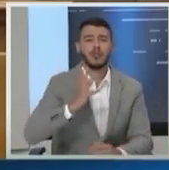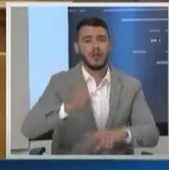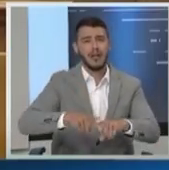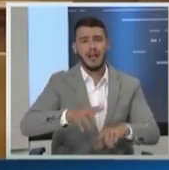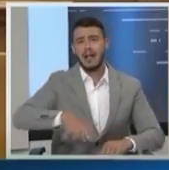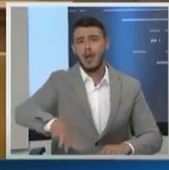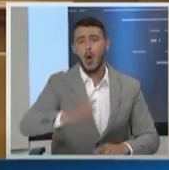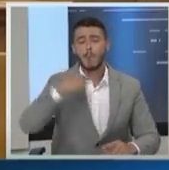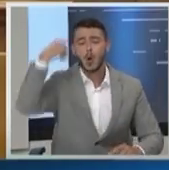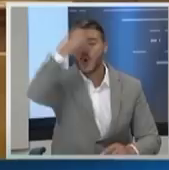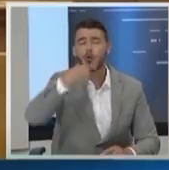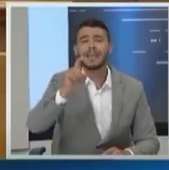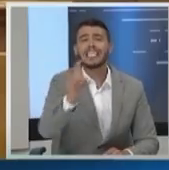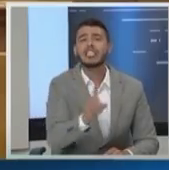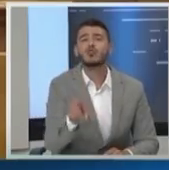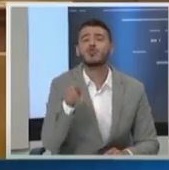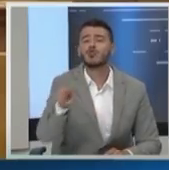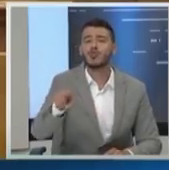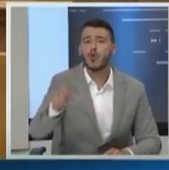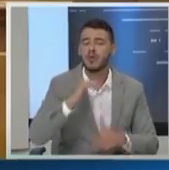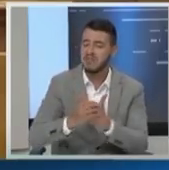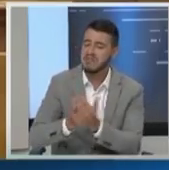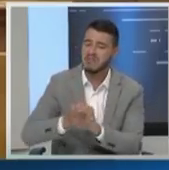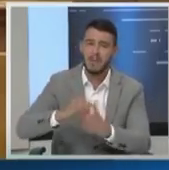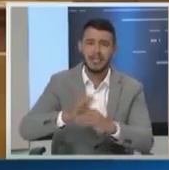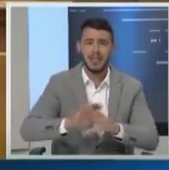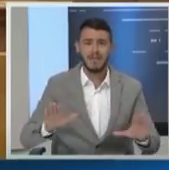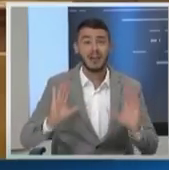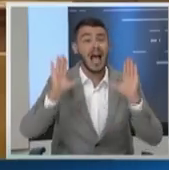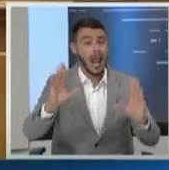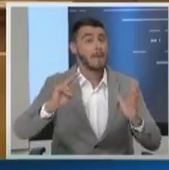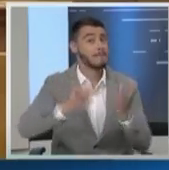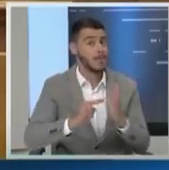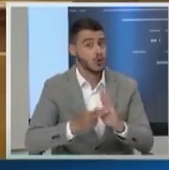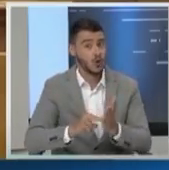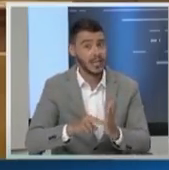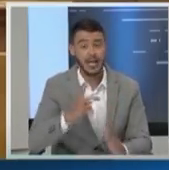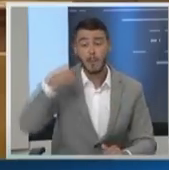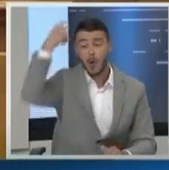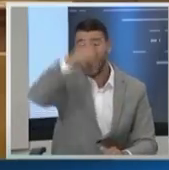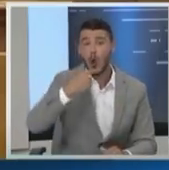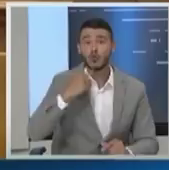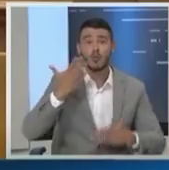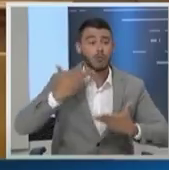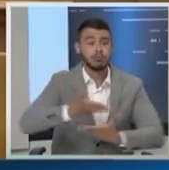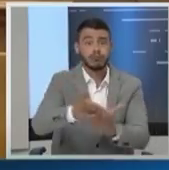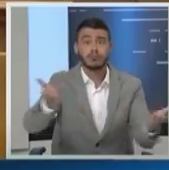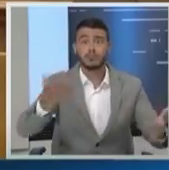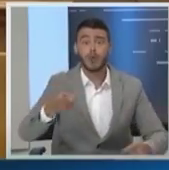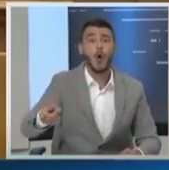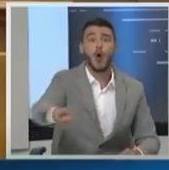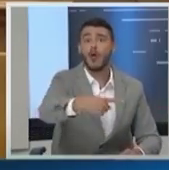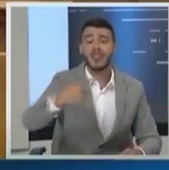σας ζωή, κύριε Μητσοτάκη. Ποσός μας ενδιαφέρει. Είστε όμως δημόσιο πρόσωπο. Μην το ξεχνάτε αυτό. Όπως και εγώ. Όπως